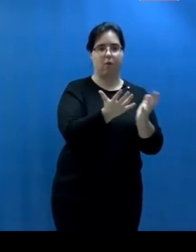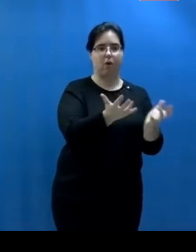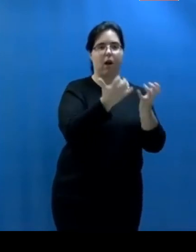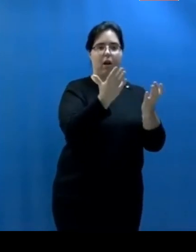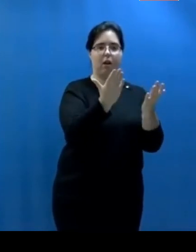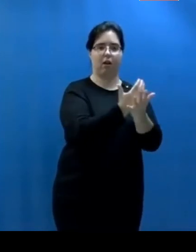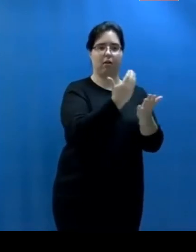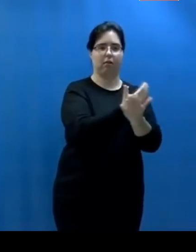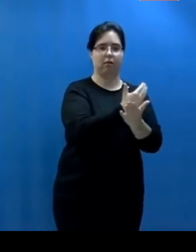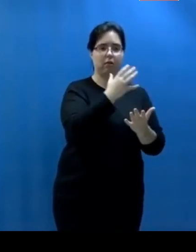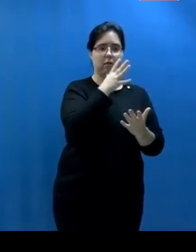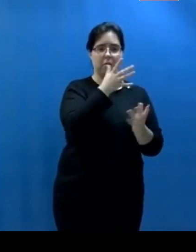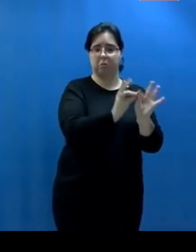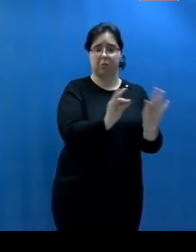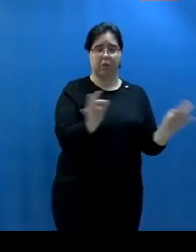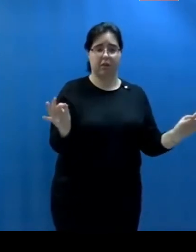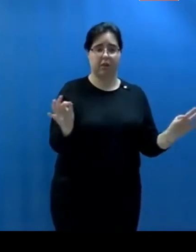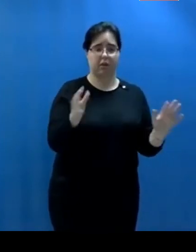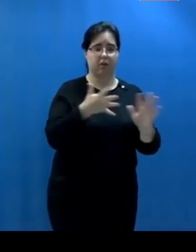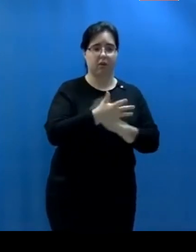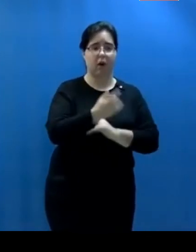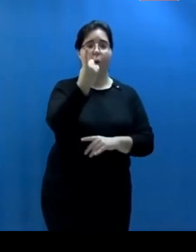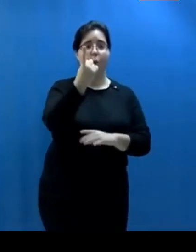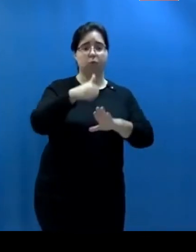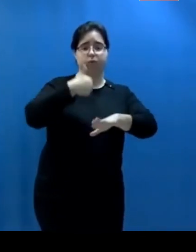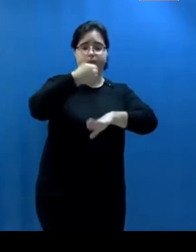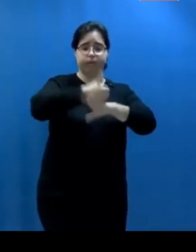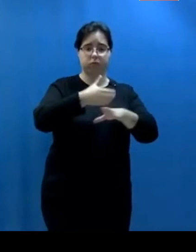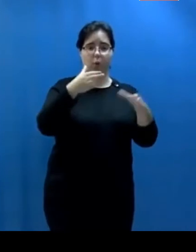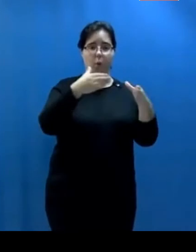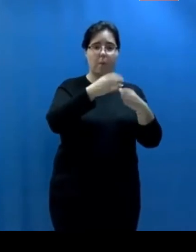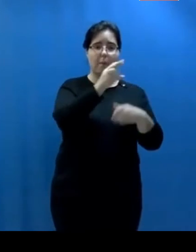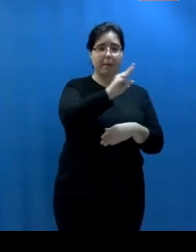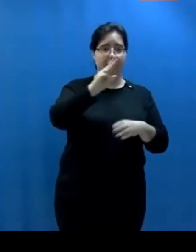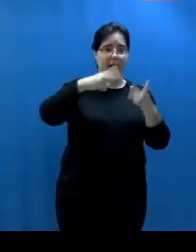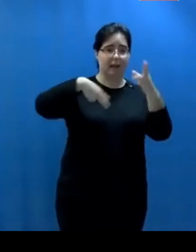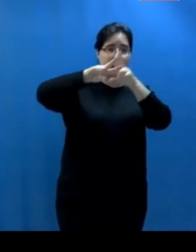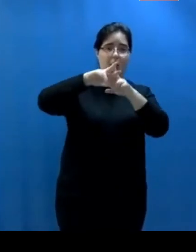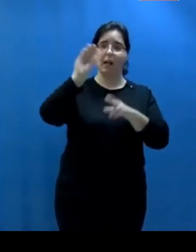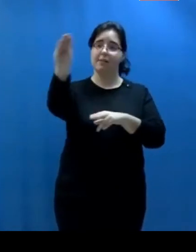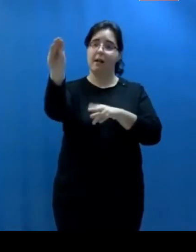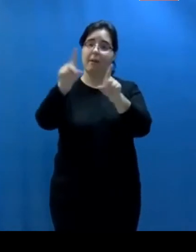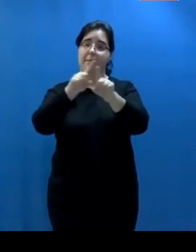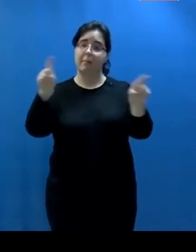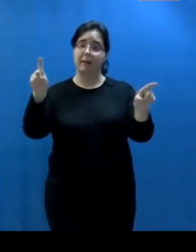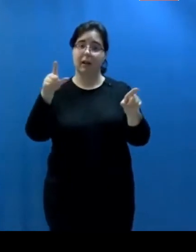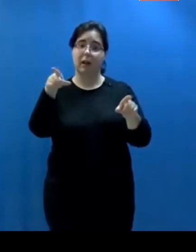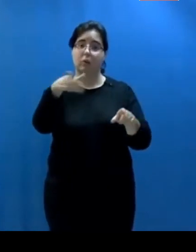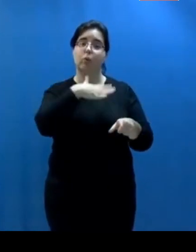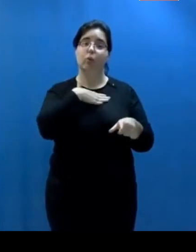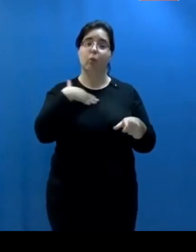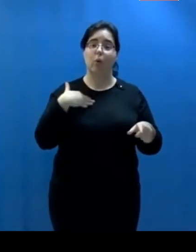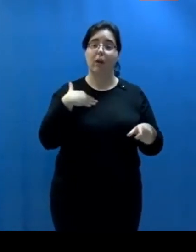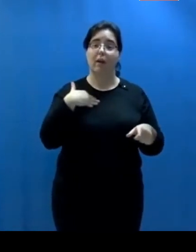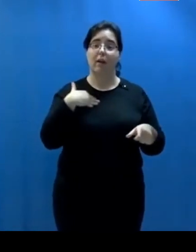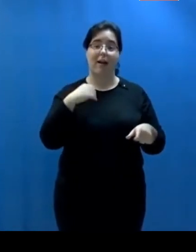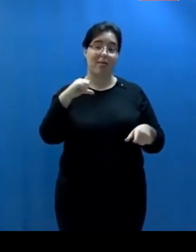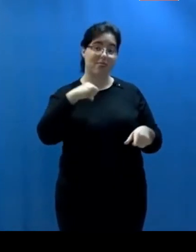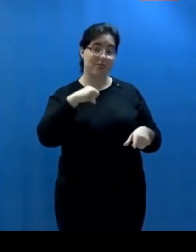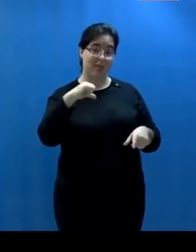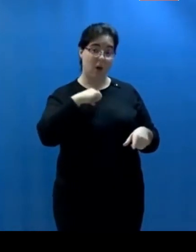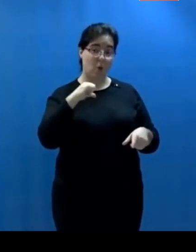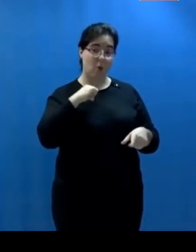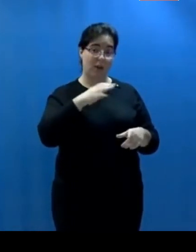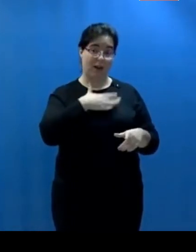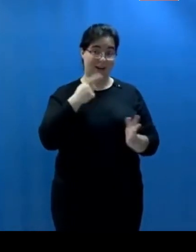molt senzill. Un mandamàs del Partit Popular de la Generalitat cridava una empresa i li diia si vols cobrar el que l'administració te deu, si vols cobrar pel treball que has